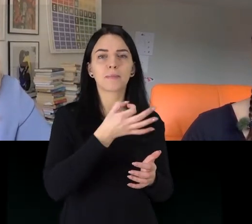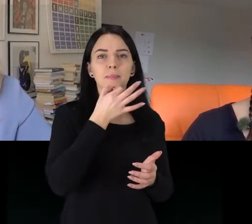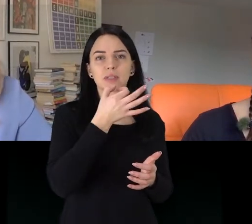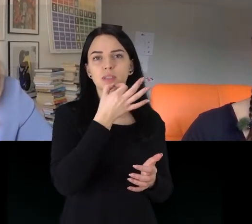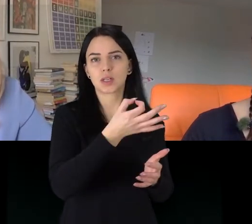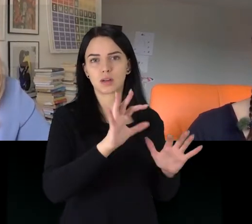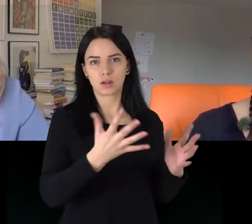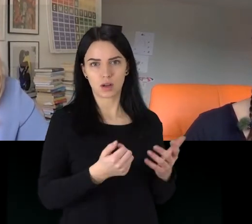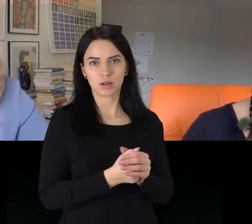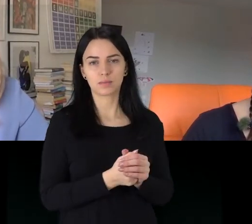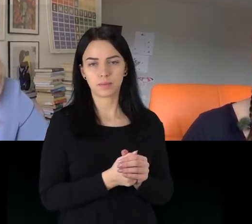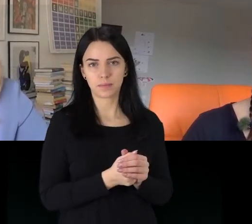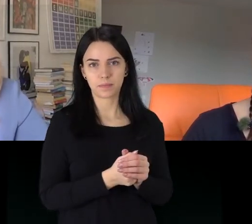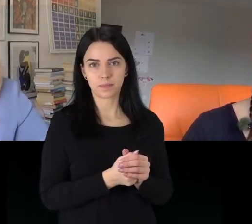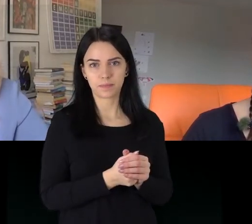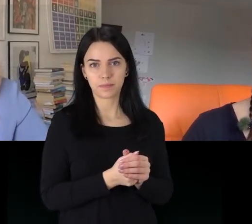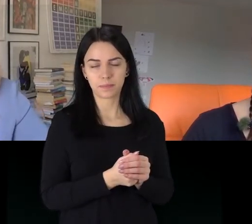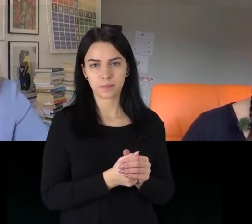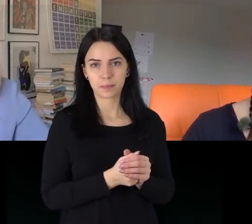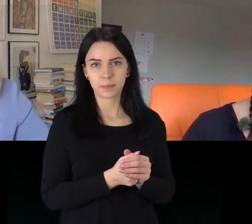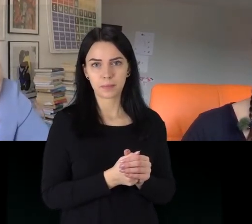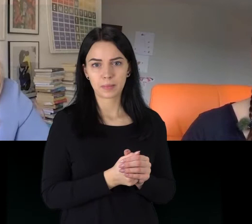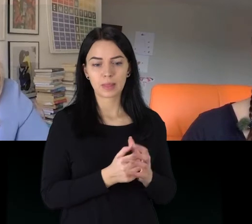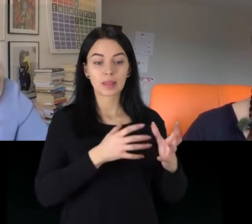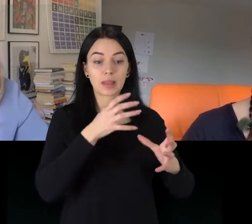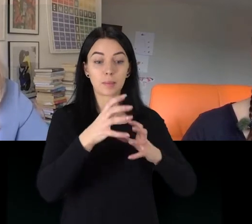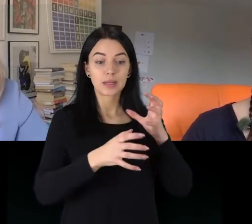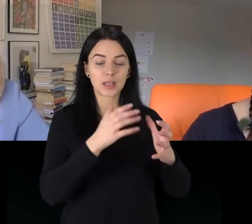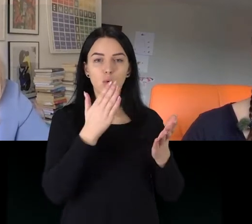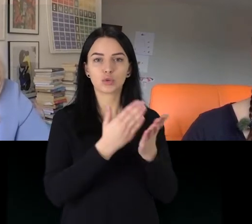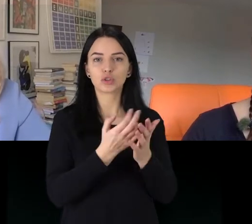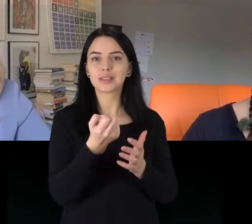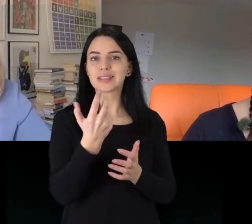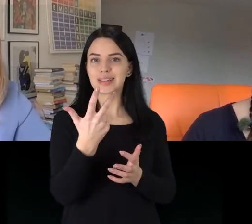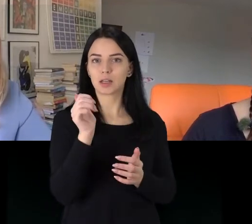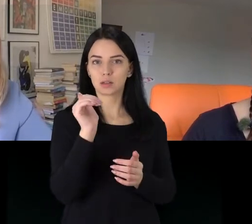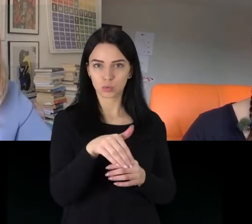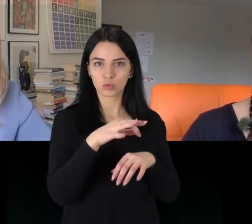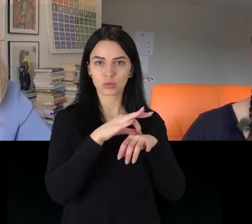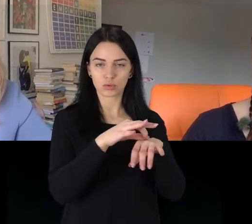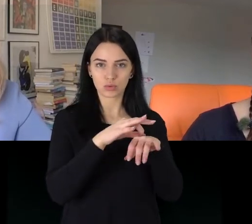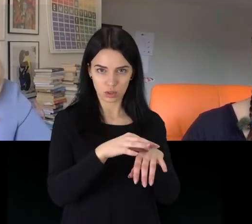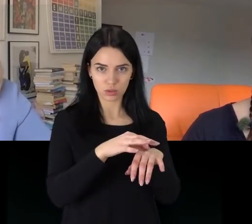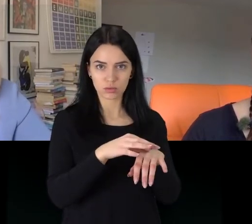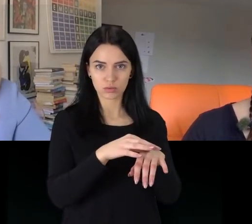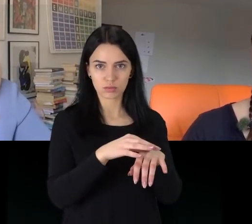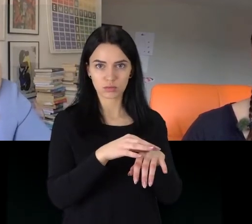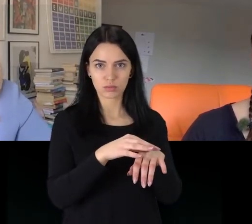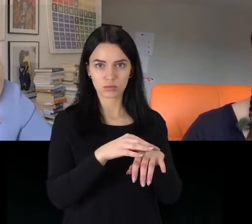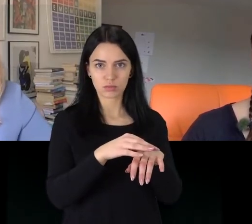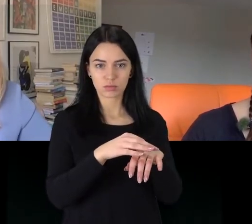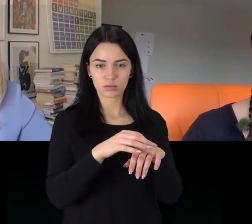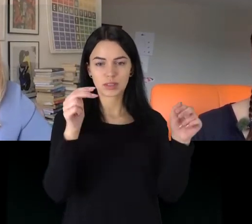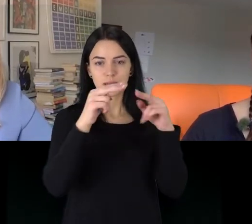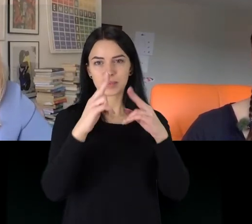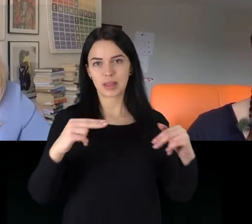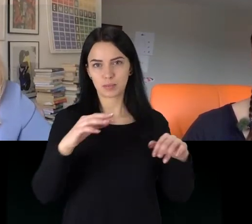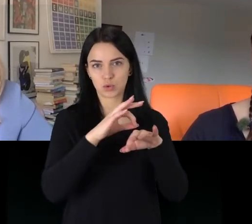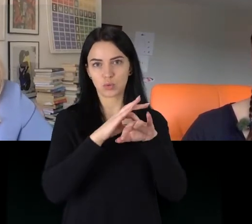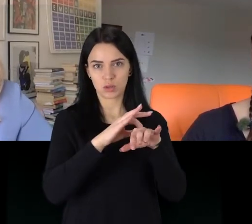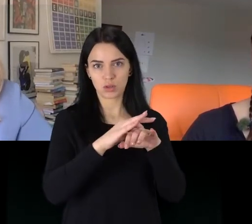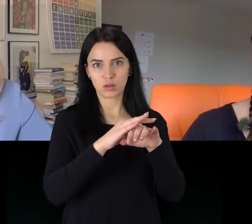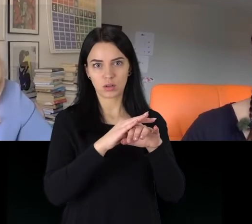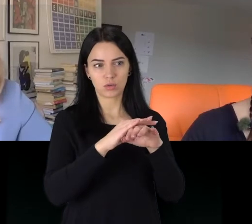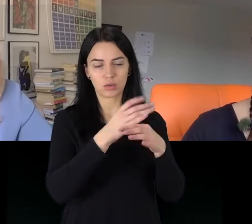paprastą skaičių, kuris taip ir parodo, kad yra pasaulyje 13 tūkstančių lygų, tarptautiniai pasauliniai lygų